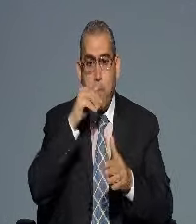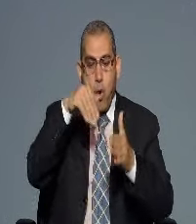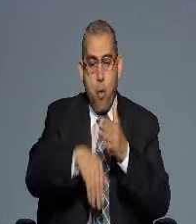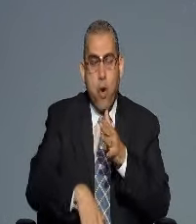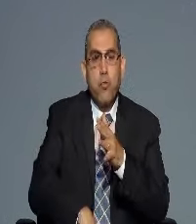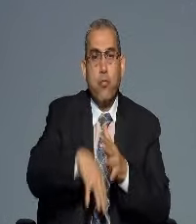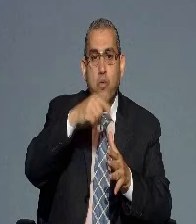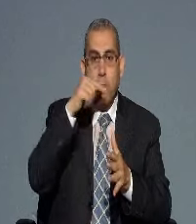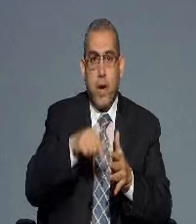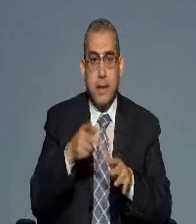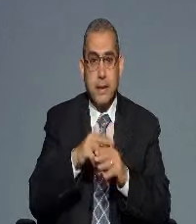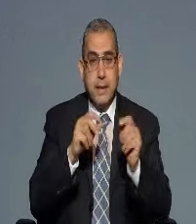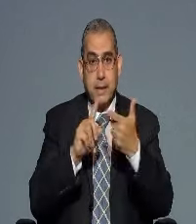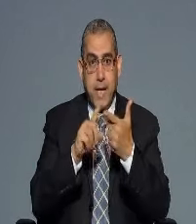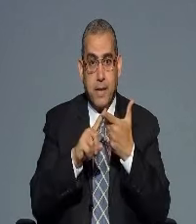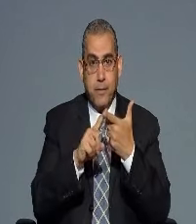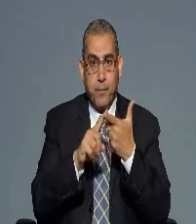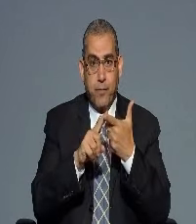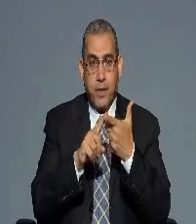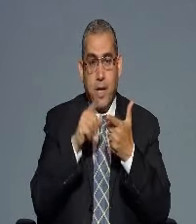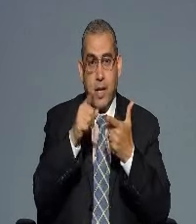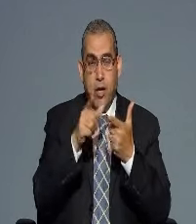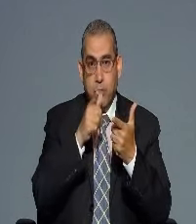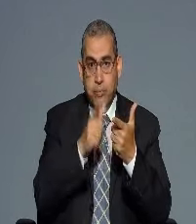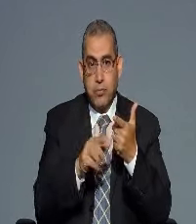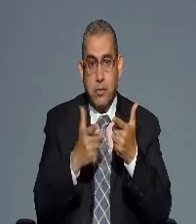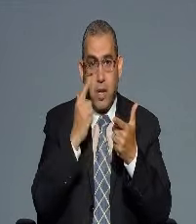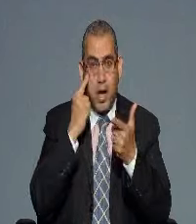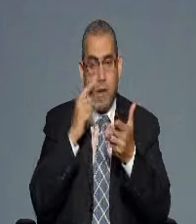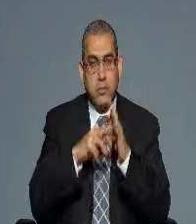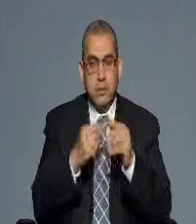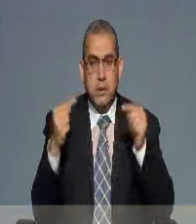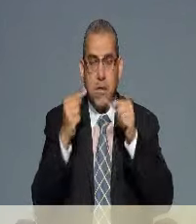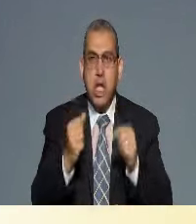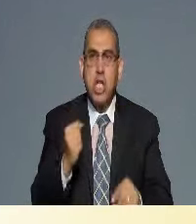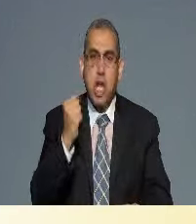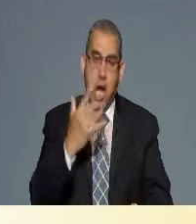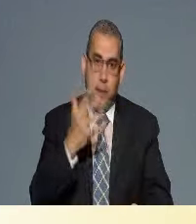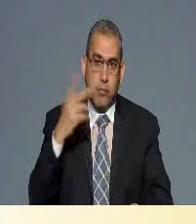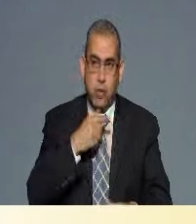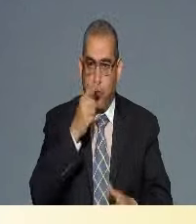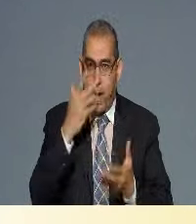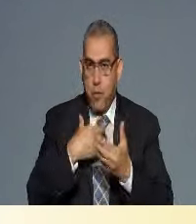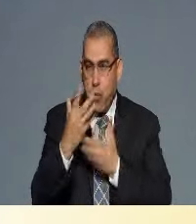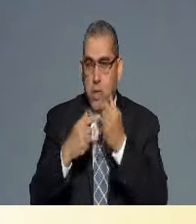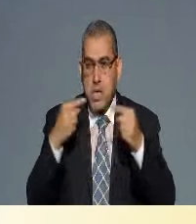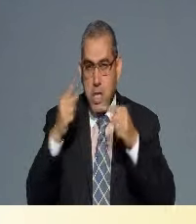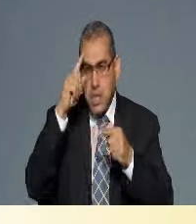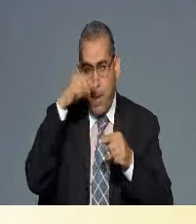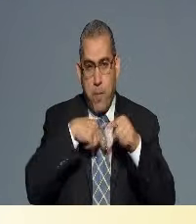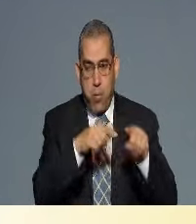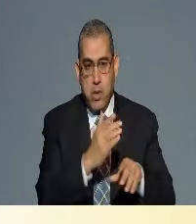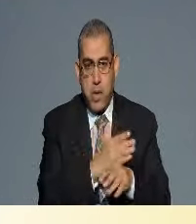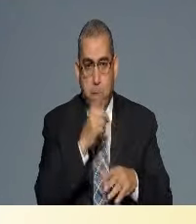بنتكلم على مرحلة تانية حضرتك هنا احنا بنتكلم على التحدي كبير بعد ما عرضنا على سيادتك التحدي اللي كان واجهنا من